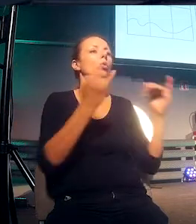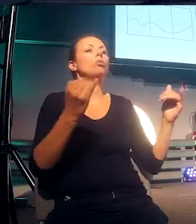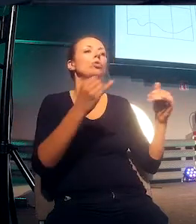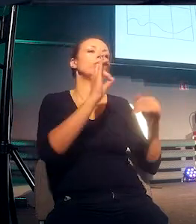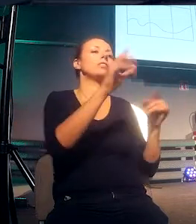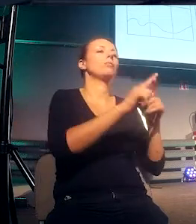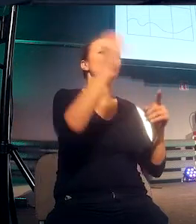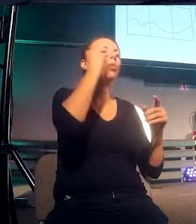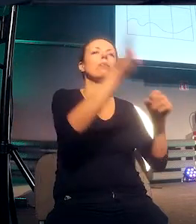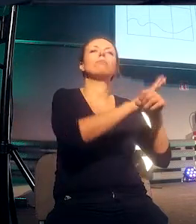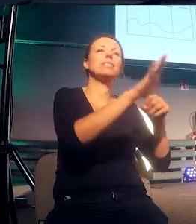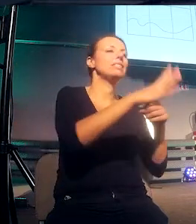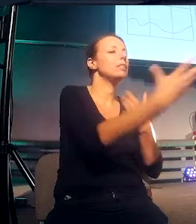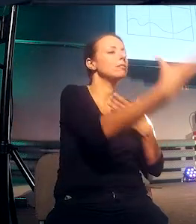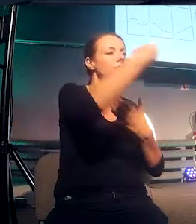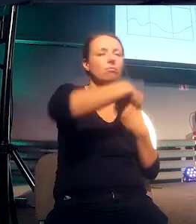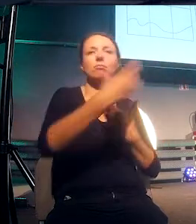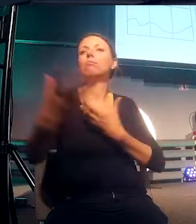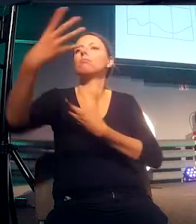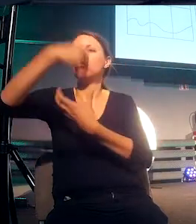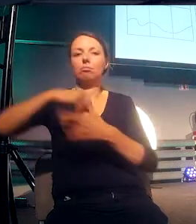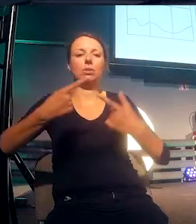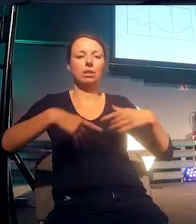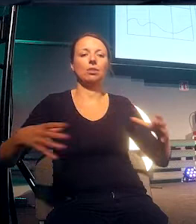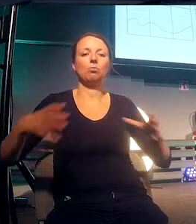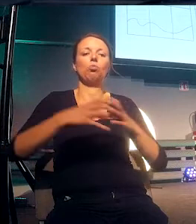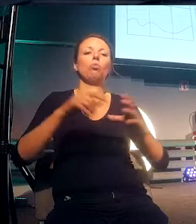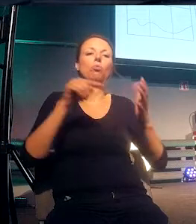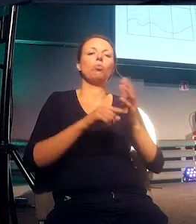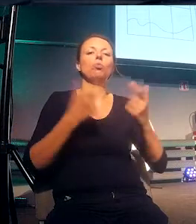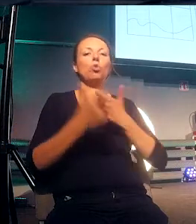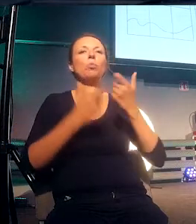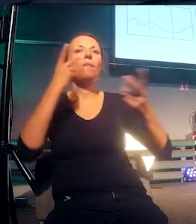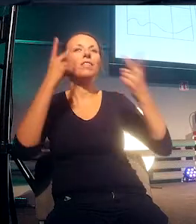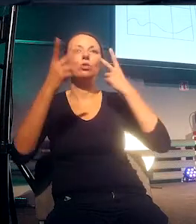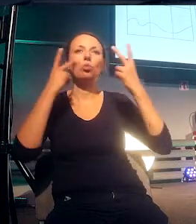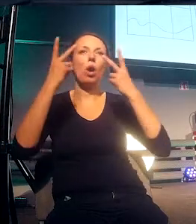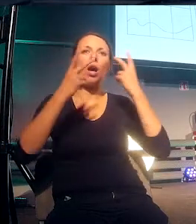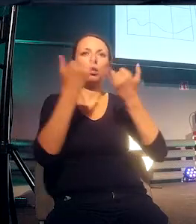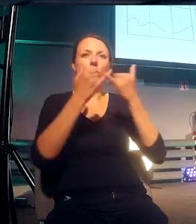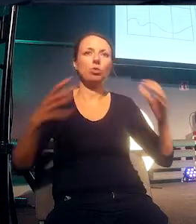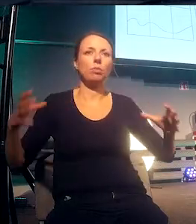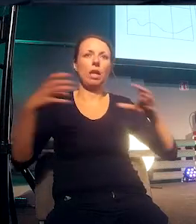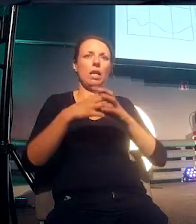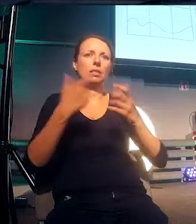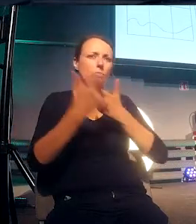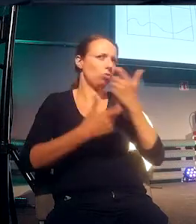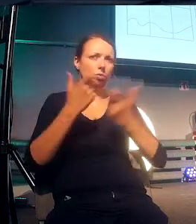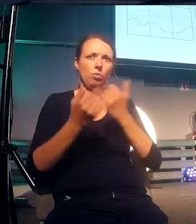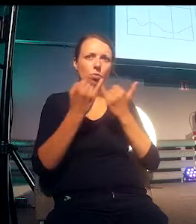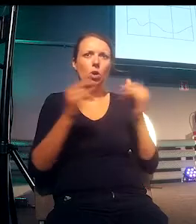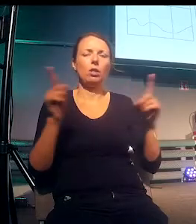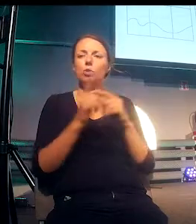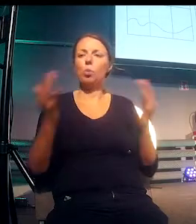biznesu, żeby współtworzyli te wizualne artefakty razem z nami, jest po prostu często dużo łatwiej się